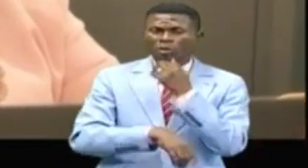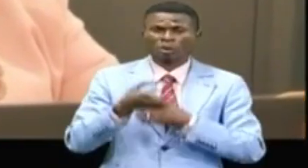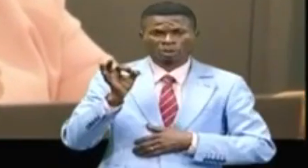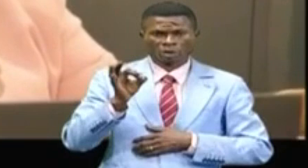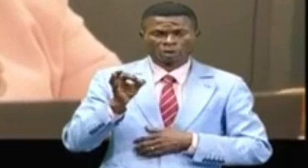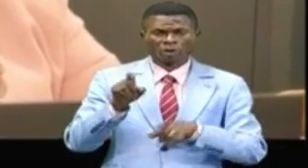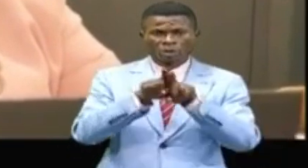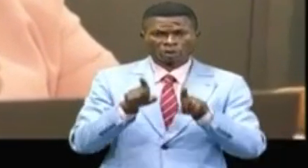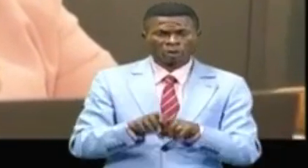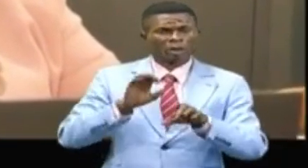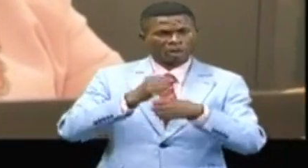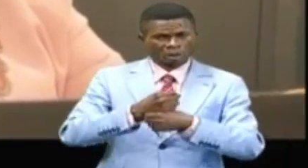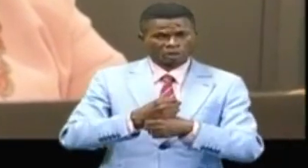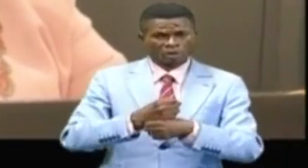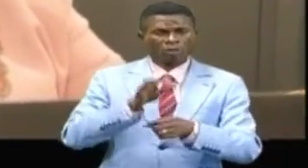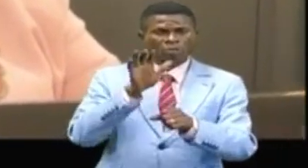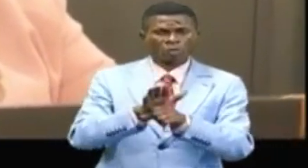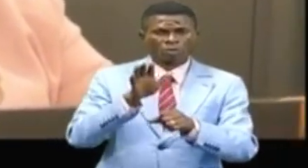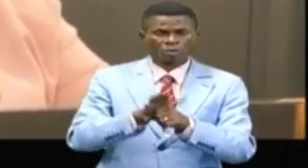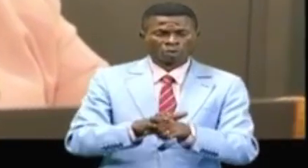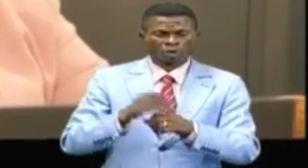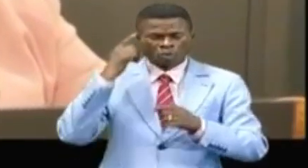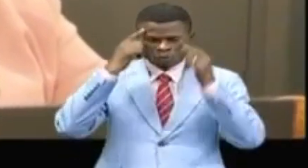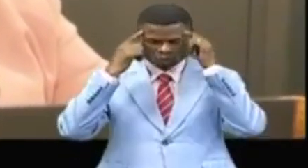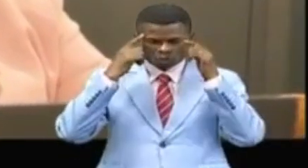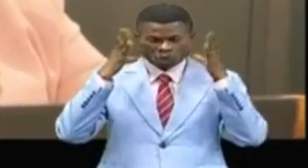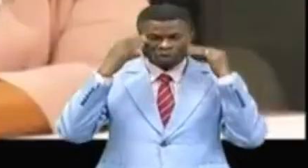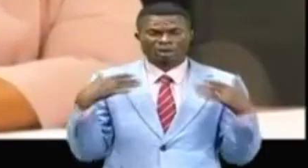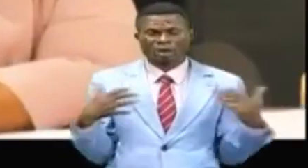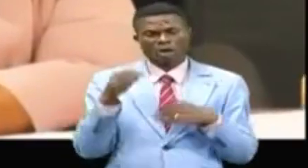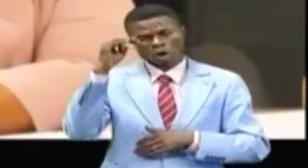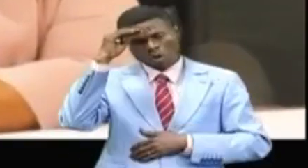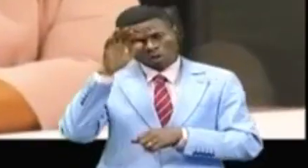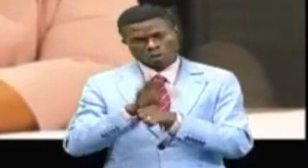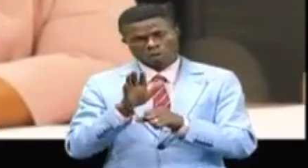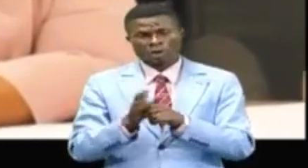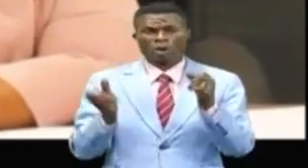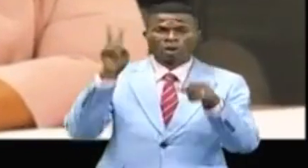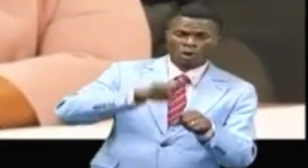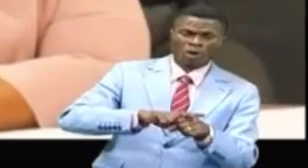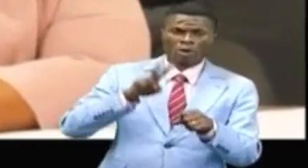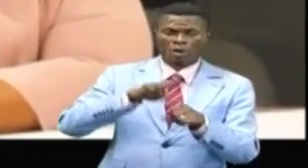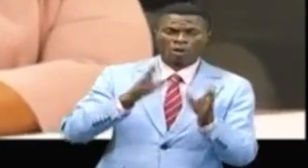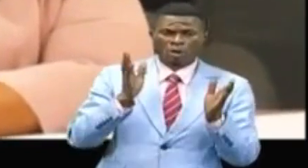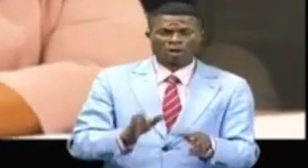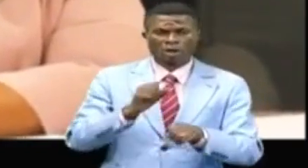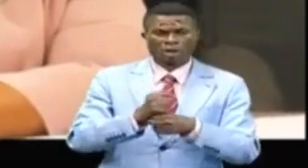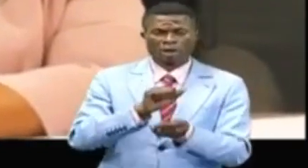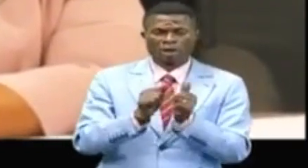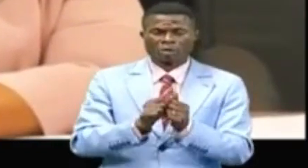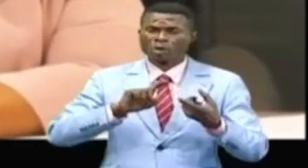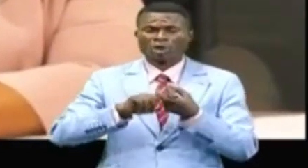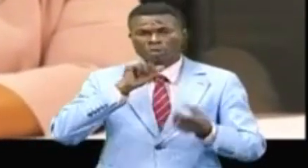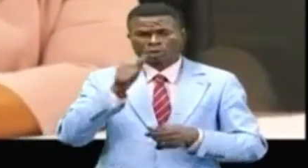et qu'ils ont engendré de nombreuses frustrations et humiliations, pour les victimes au point de créer une atmosphère de